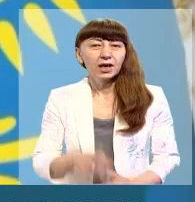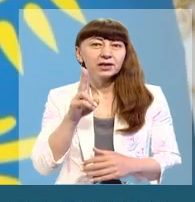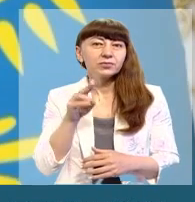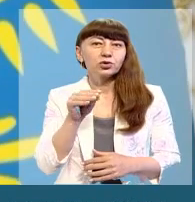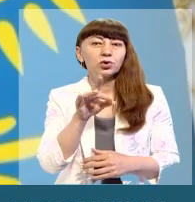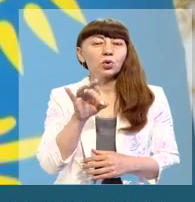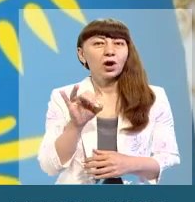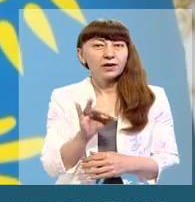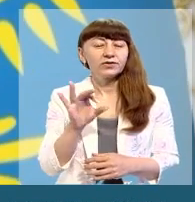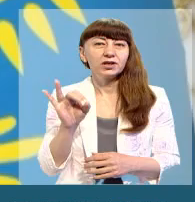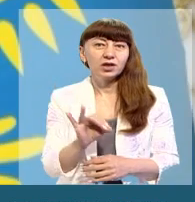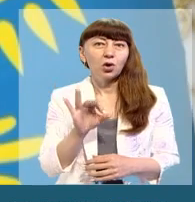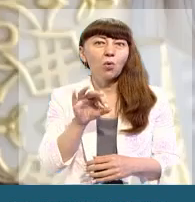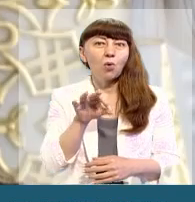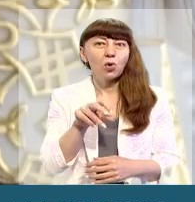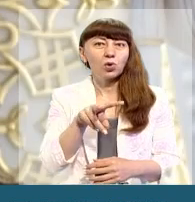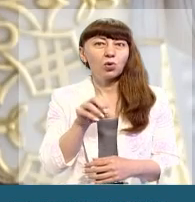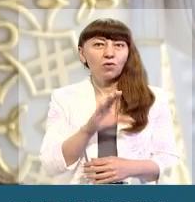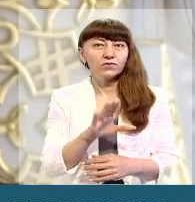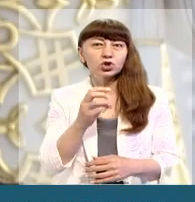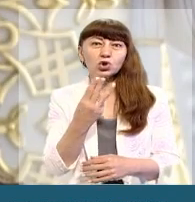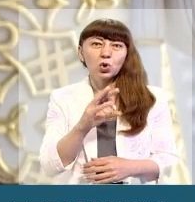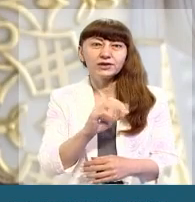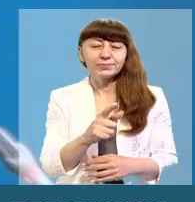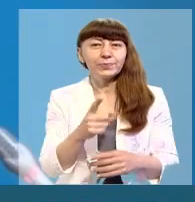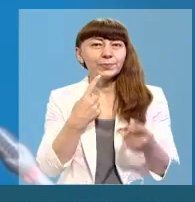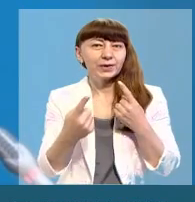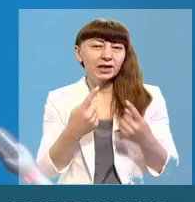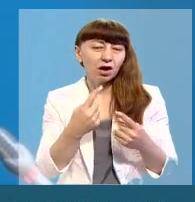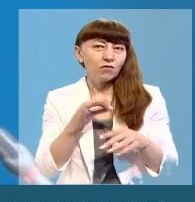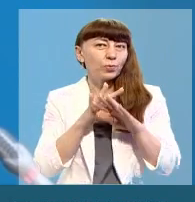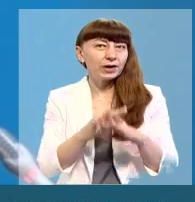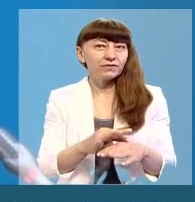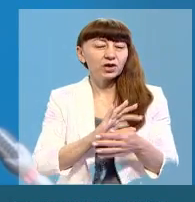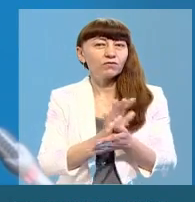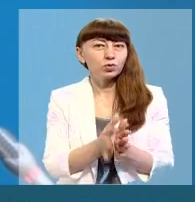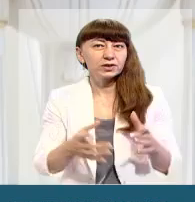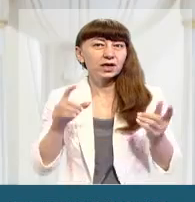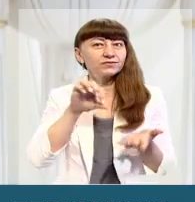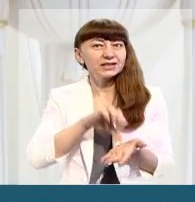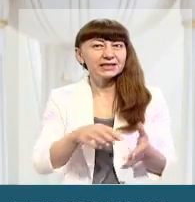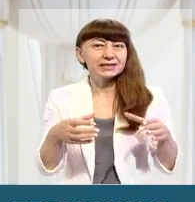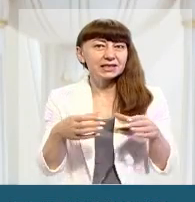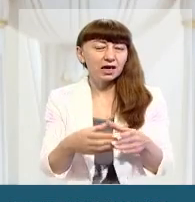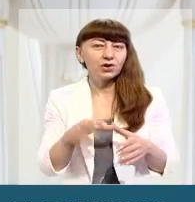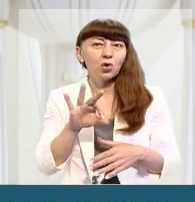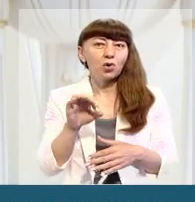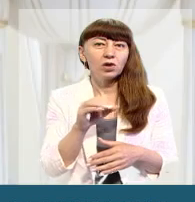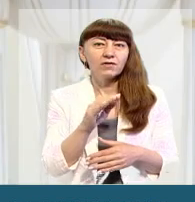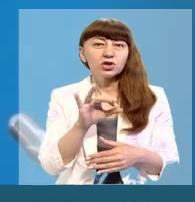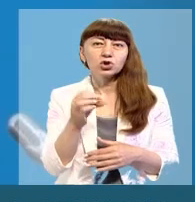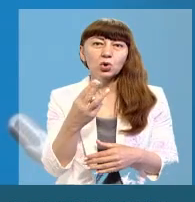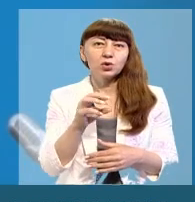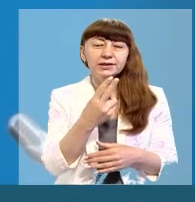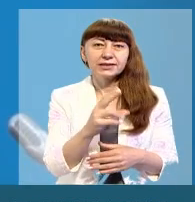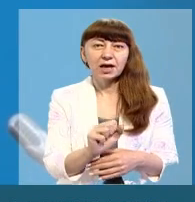Касым-Жомарт Токаев и Олаф Шольц провели переговоры в узком составе. Глава нашего государства поблагодарил Олафа Шольца за то, что он принял